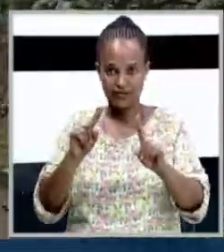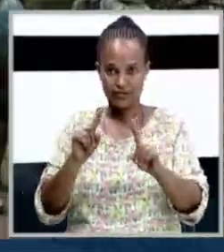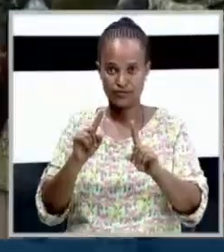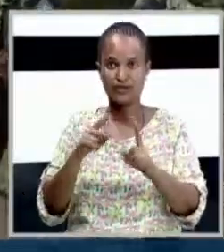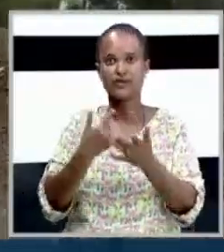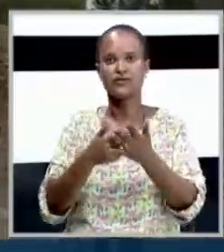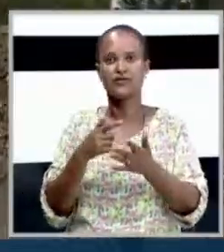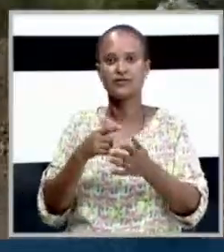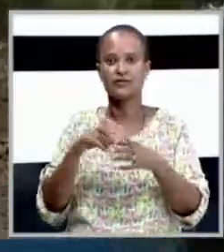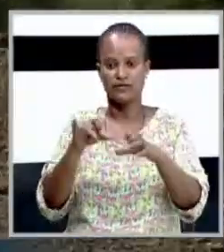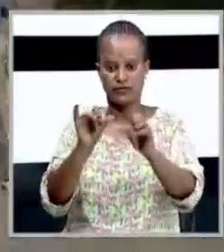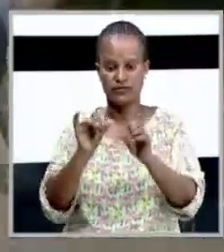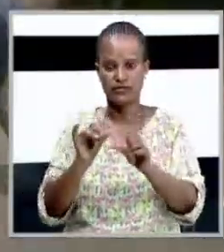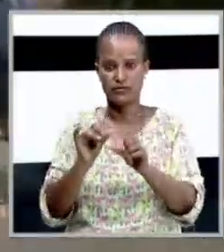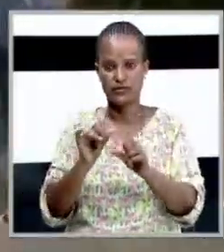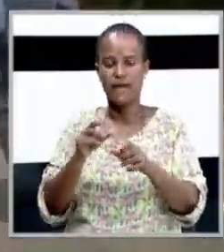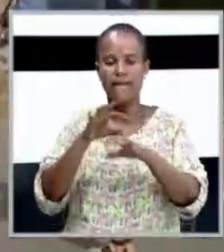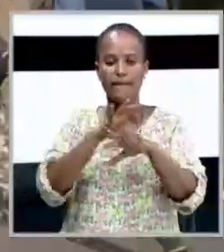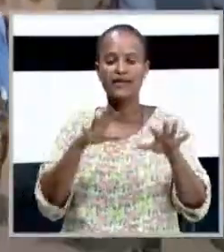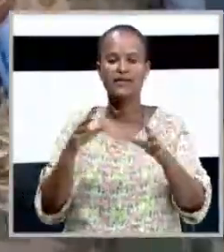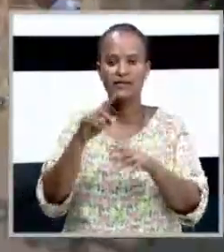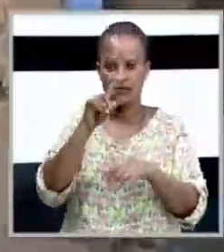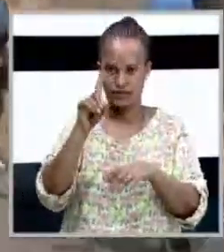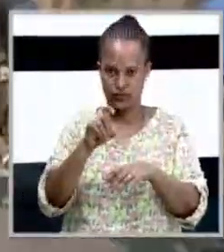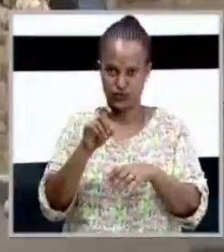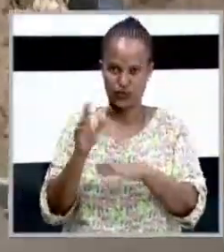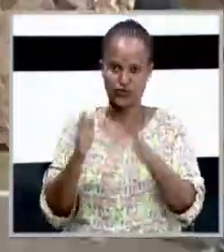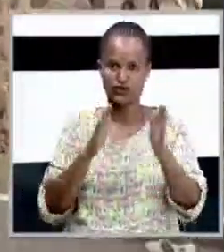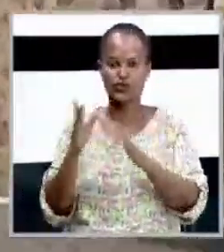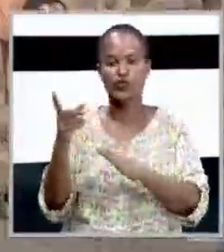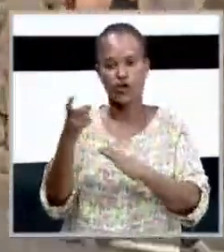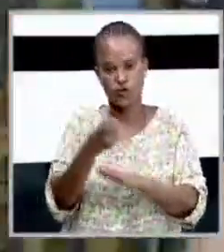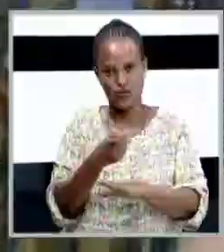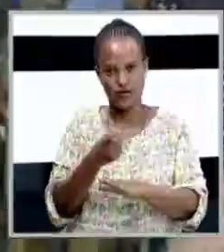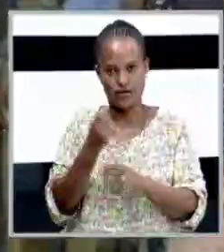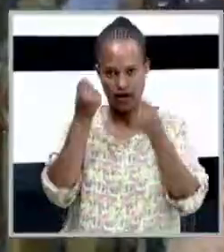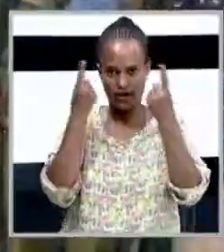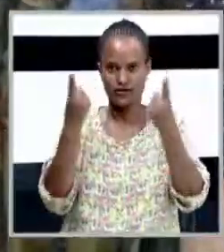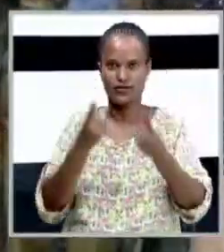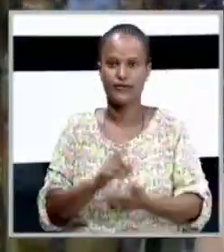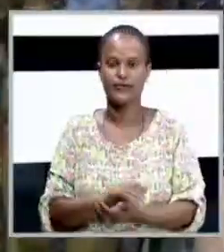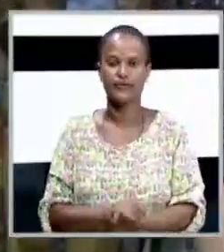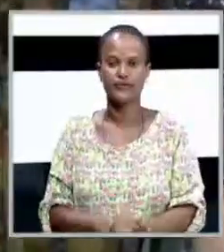ርህው መዋእል ንምፍጣር መድረኽ ዝጠልቦ ሕቶ ክምልስ ድልው ክኸውን ኣገንዚቦም።